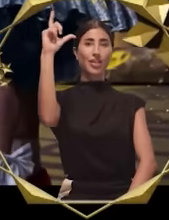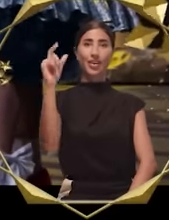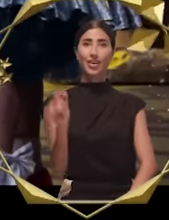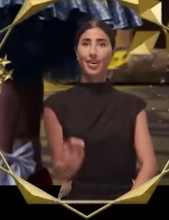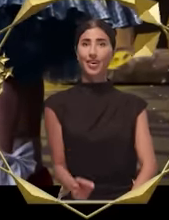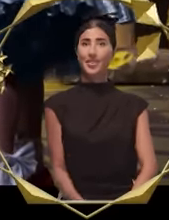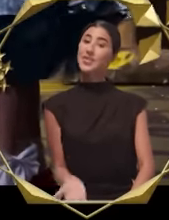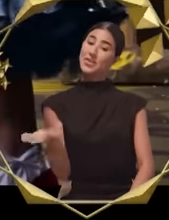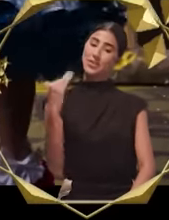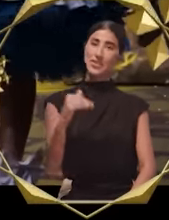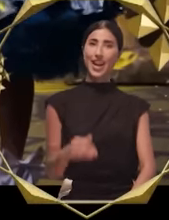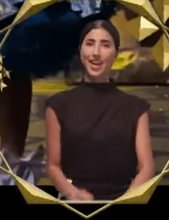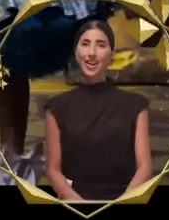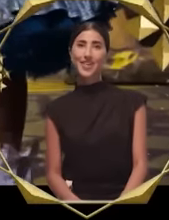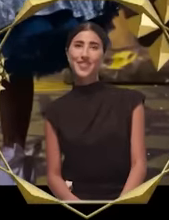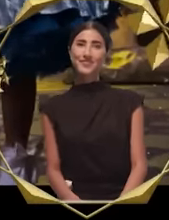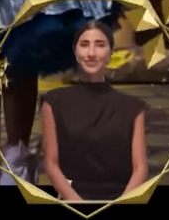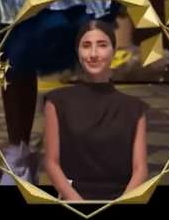عقلا.